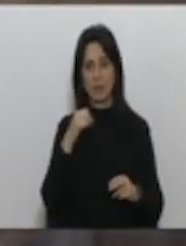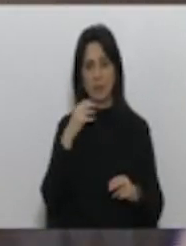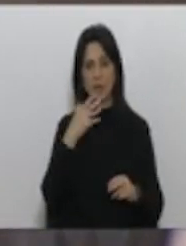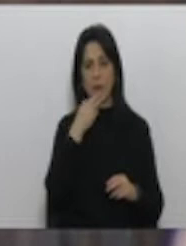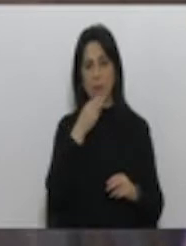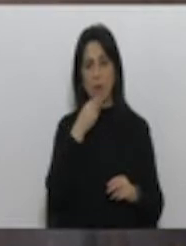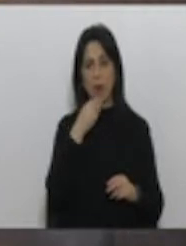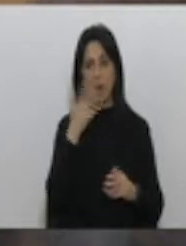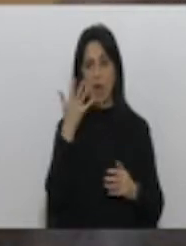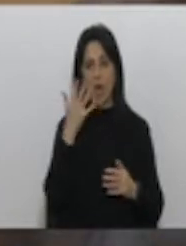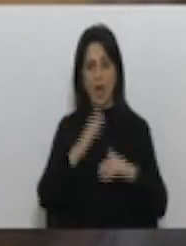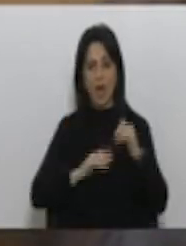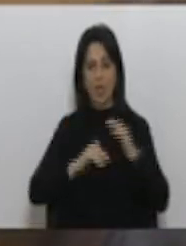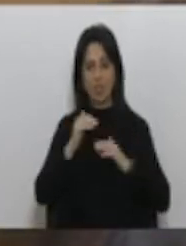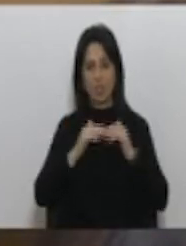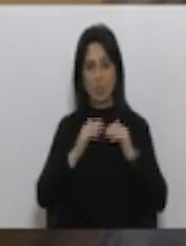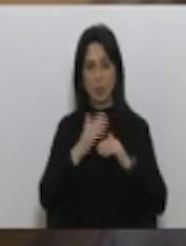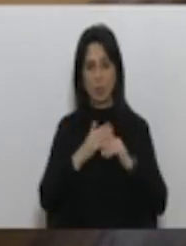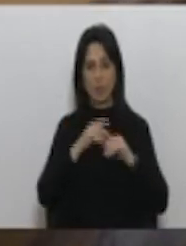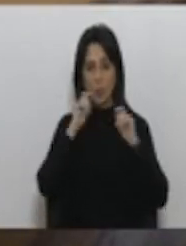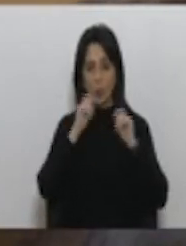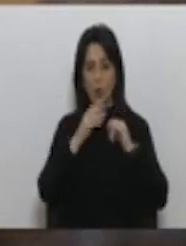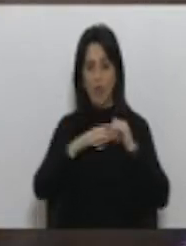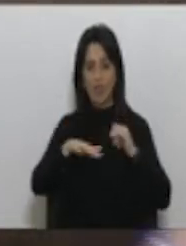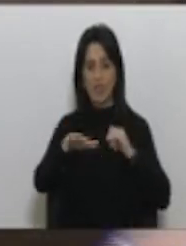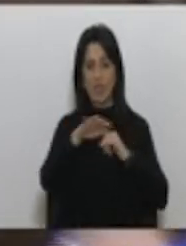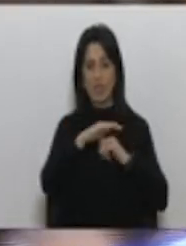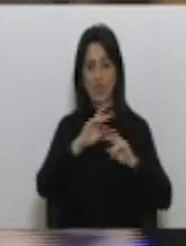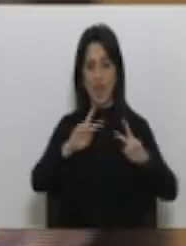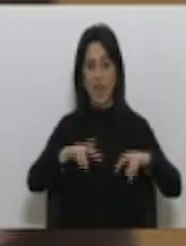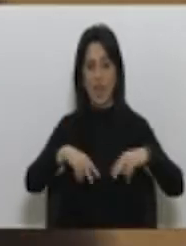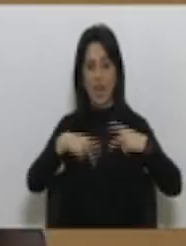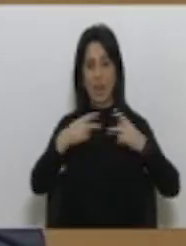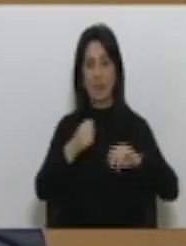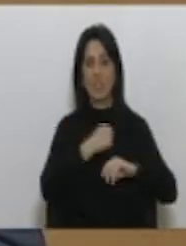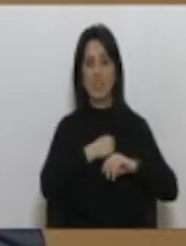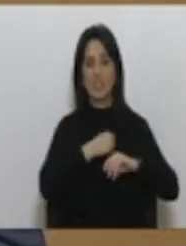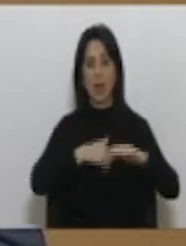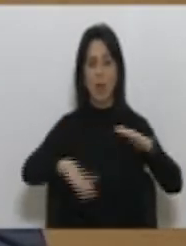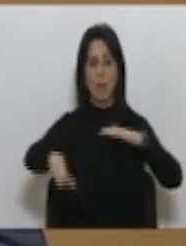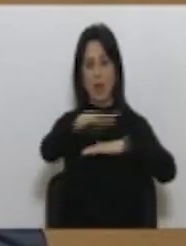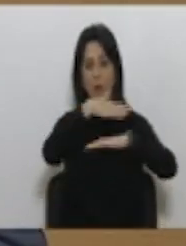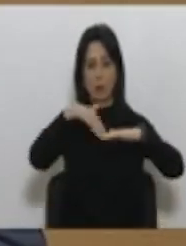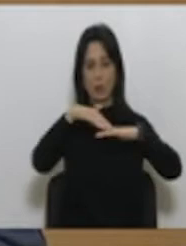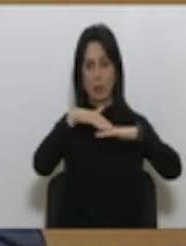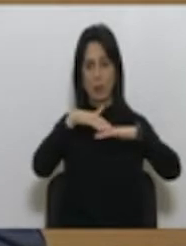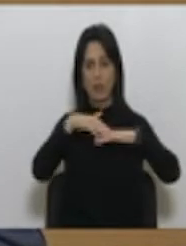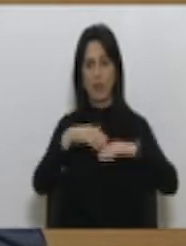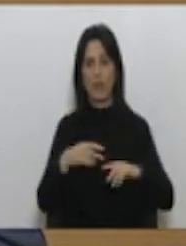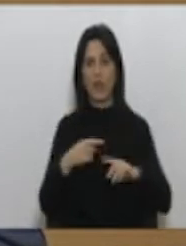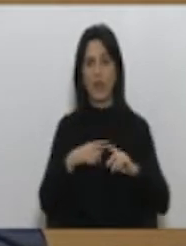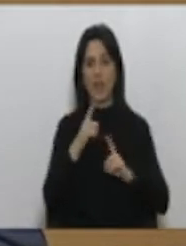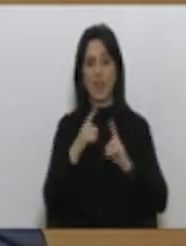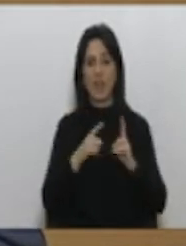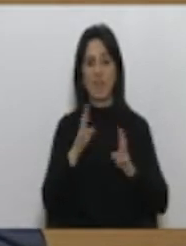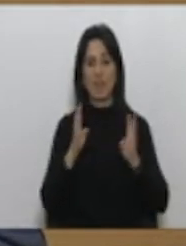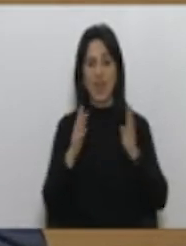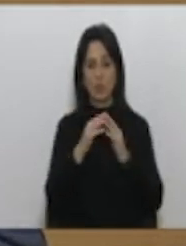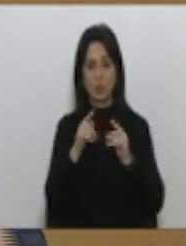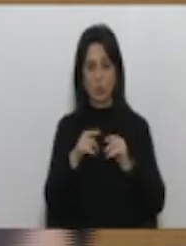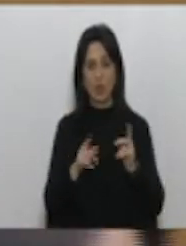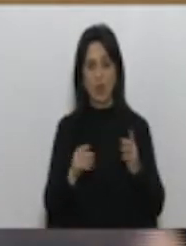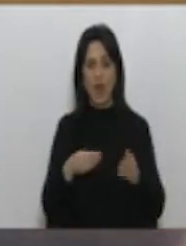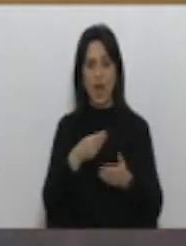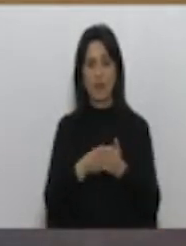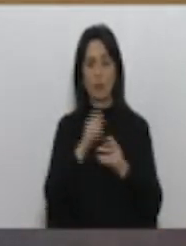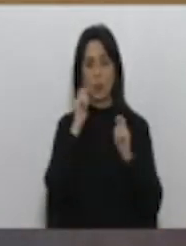ბაბუების სახელით არის აშენებული. უკრაინის ტერიტორია გარდაიქცა სამხედრო პოლიგონად. ინფრასტრუქტურის აღსადგენად კი